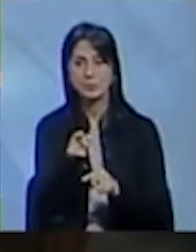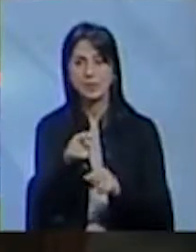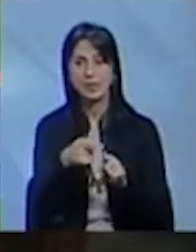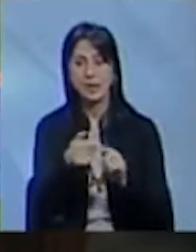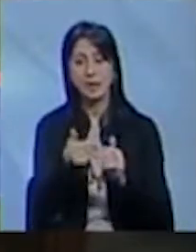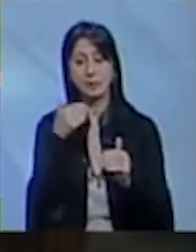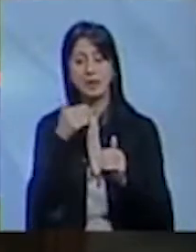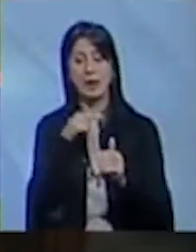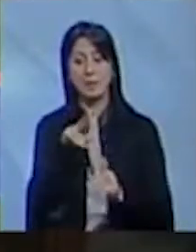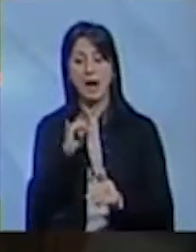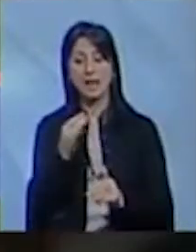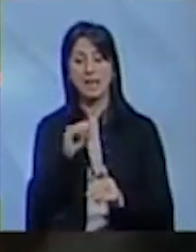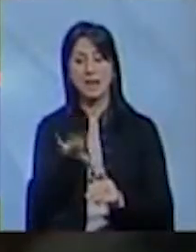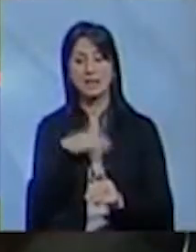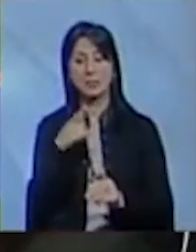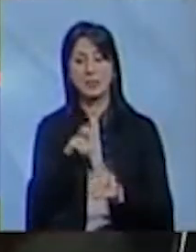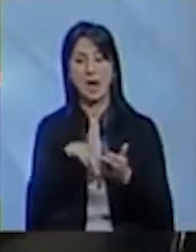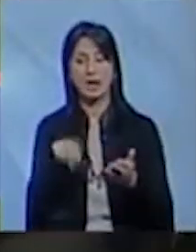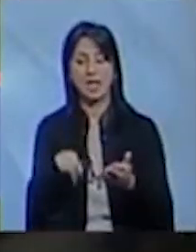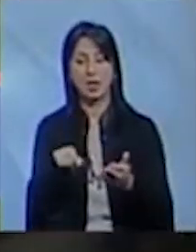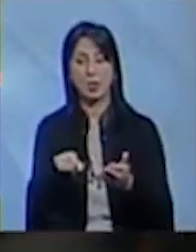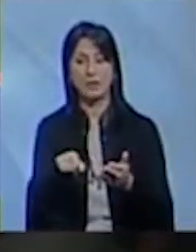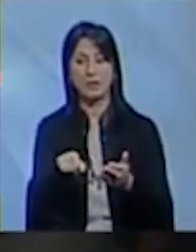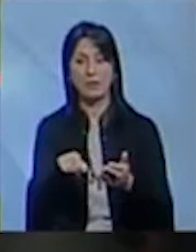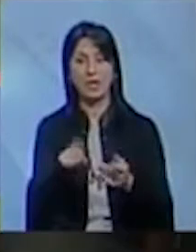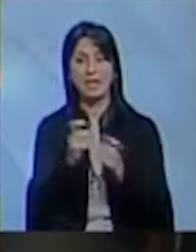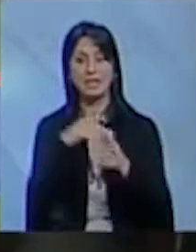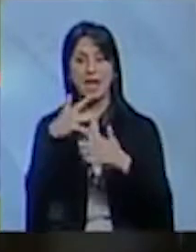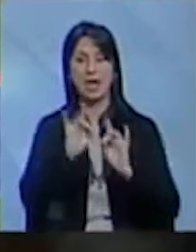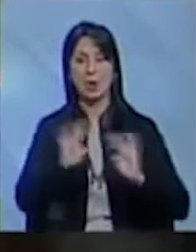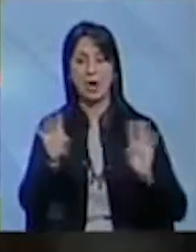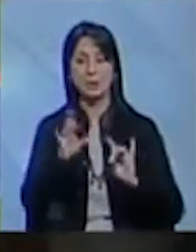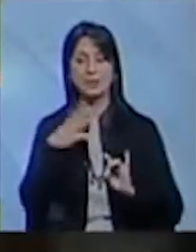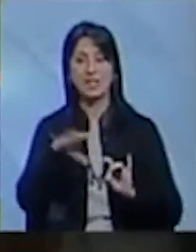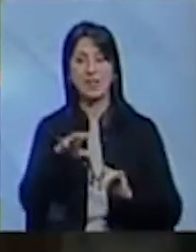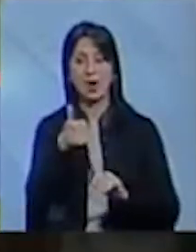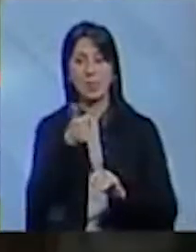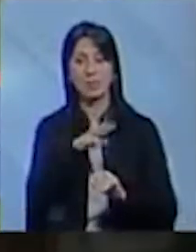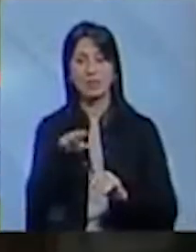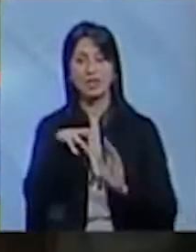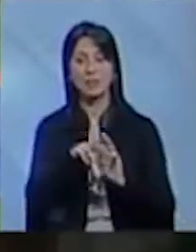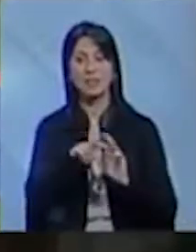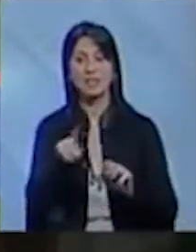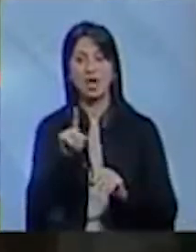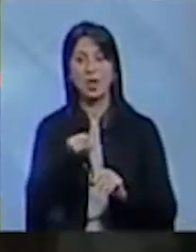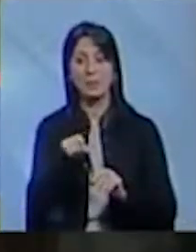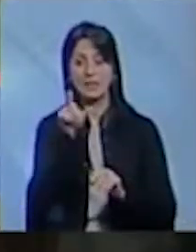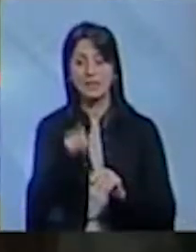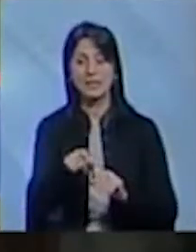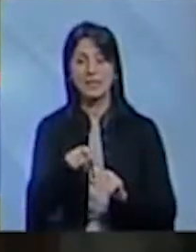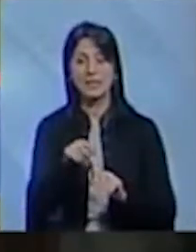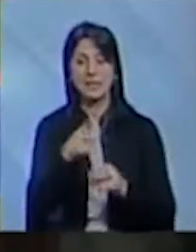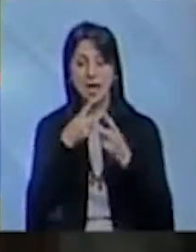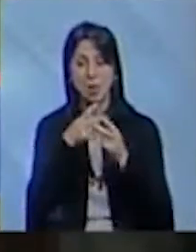ამას წინ უძღოდა ოთარ ფარცხალაძის გადადგომა და სკანდალური განცხადება საქართველოს ყოფილი პრემიერ-მინისტრის შინაგან საქმეთა მინისტრის, რომ ის